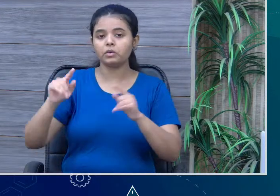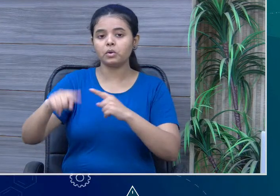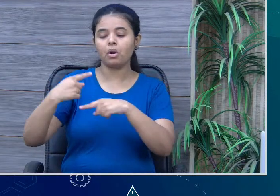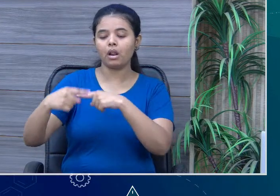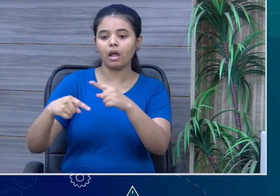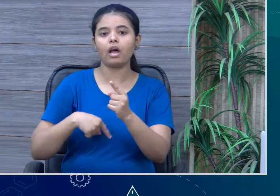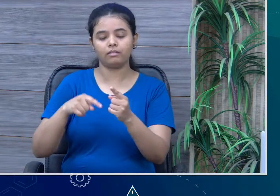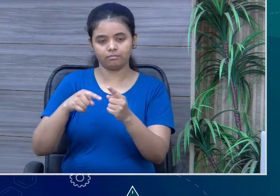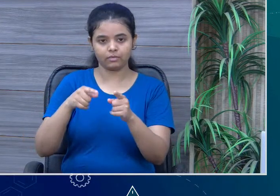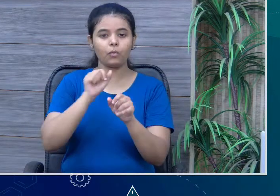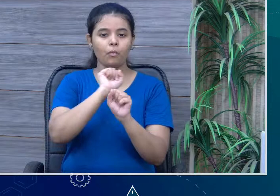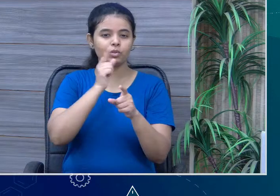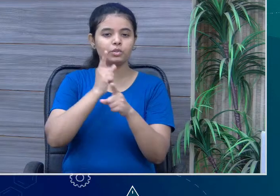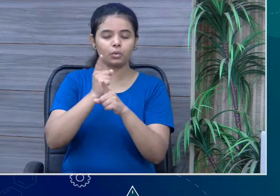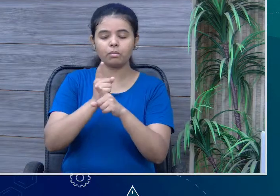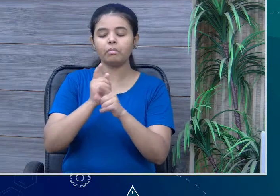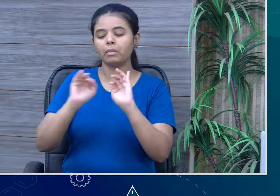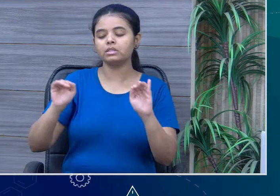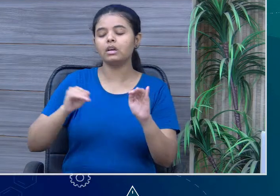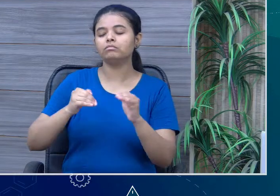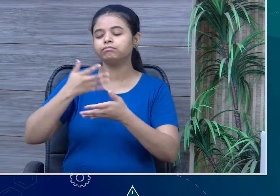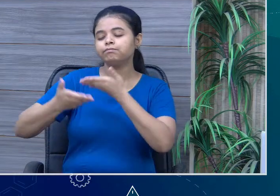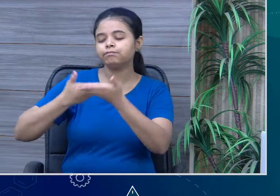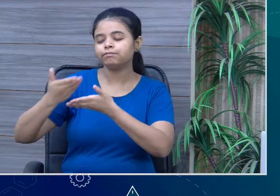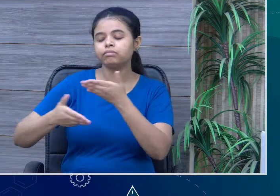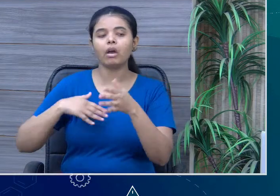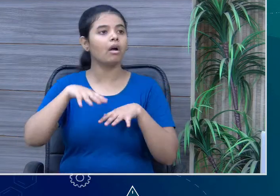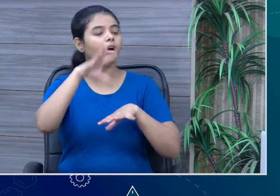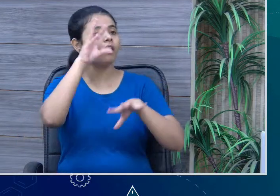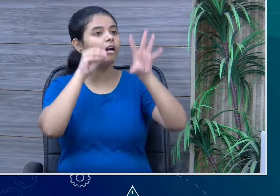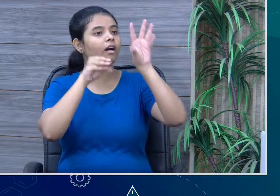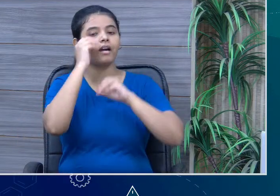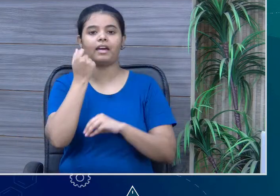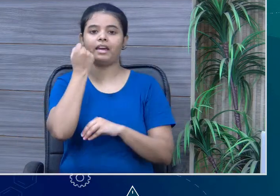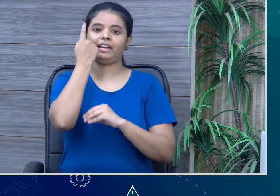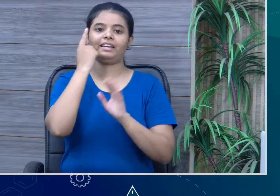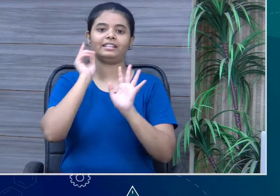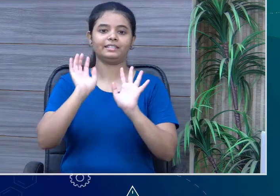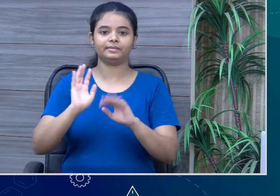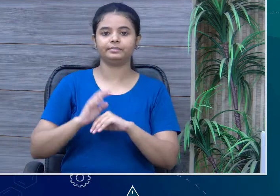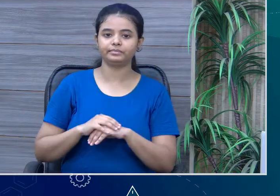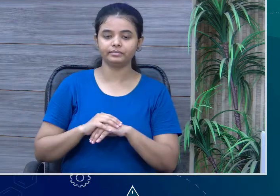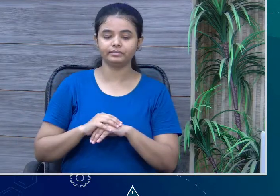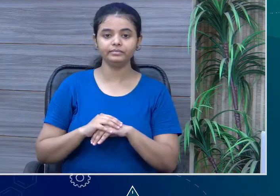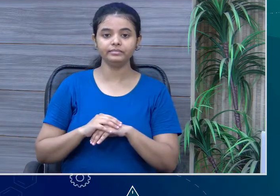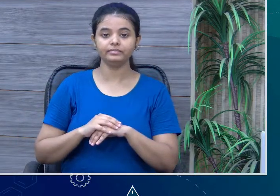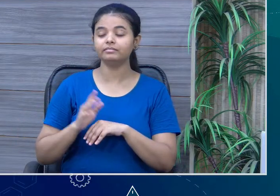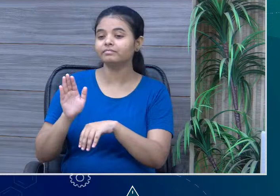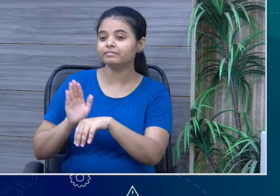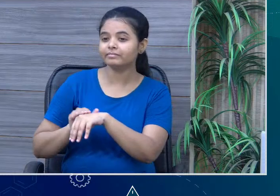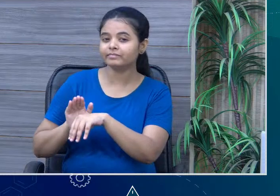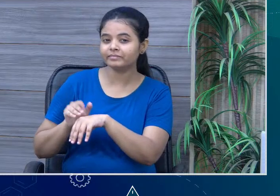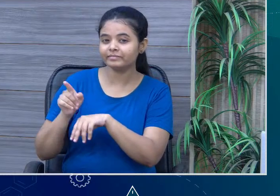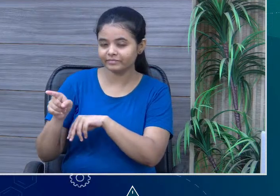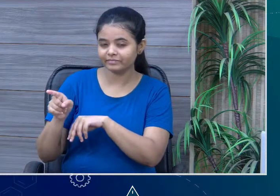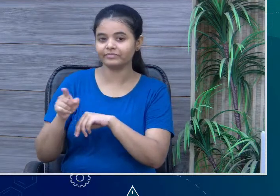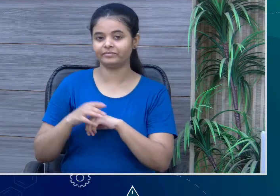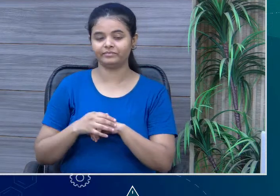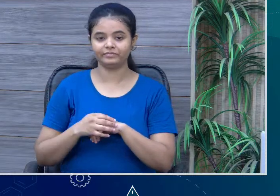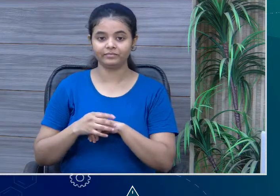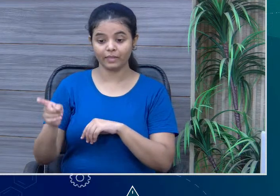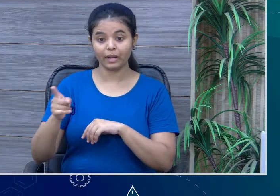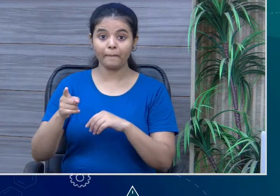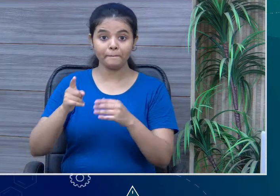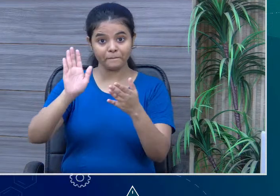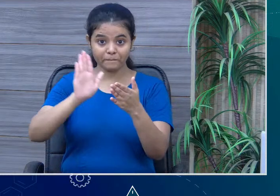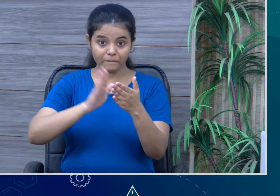हैं हमारे स्कूल में, एंड जो बच्चों को एक समझ भी आता है. ओके, ऑलराइट मैम, हमने इस पोएम में एक